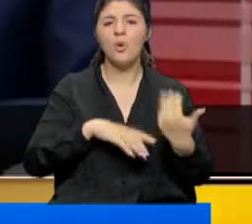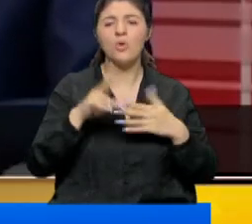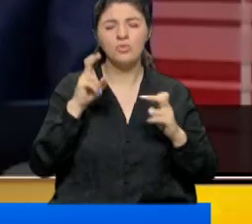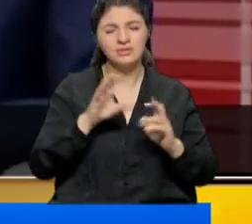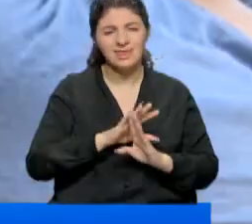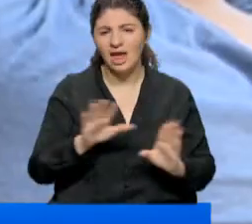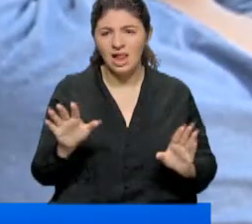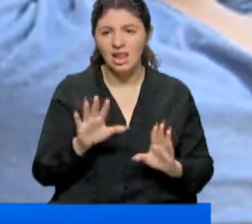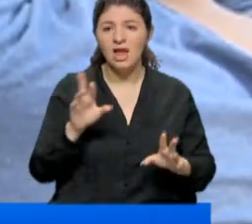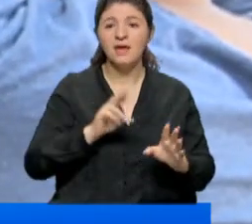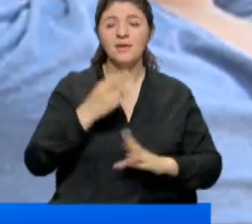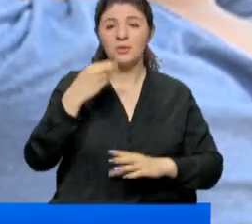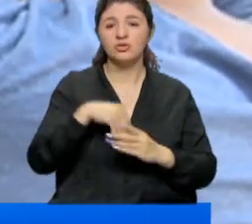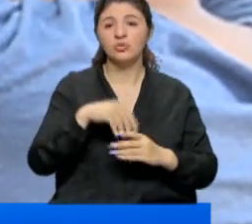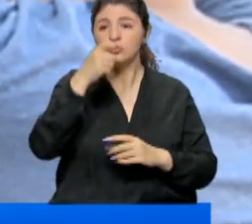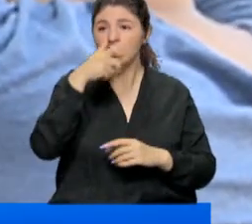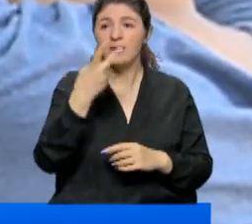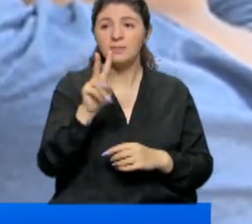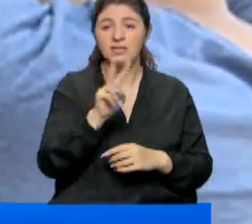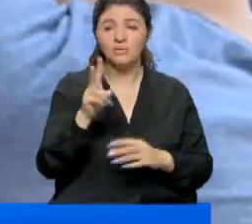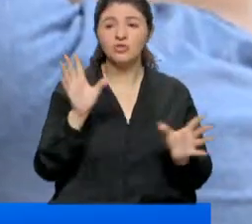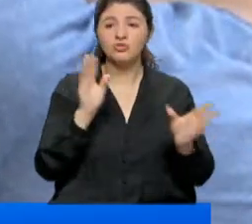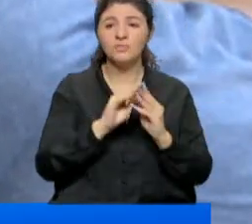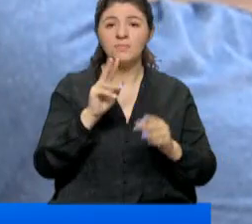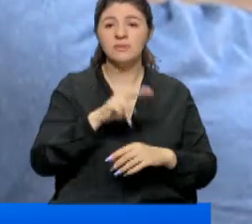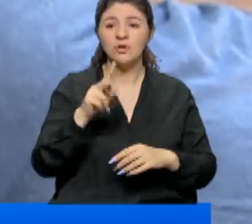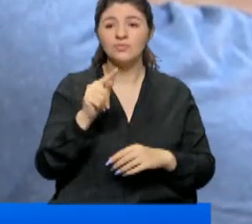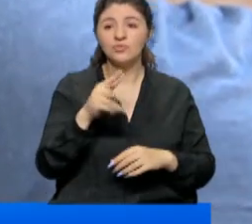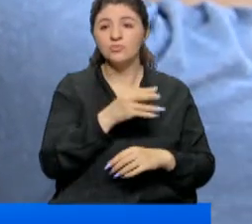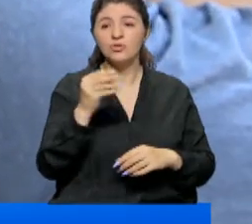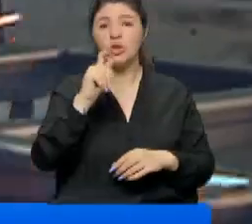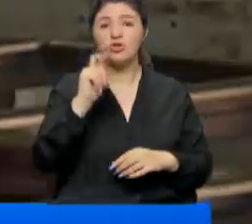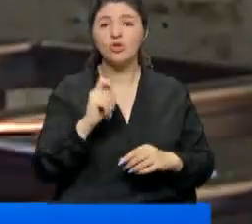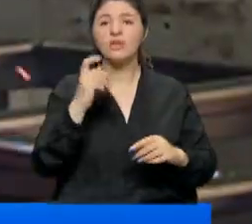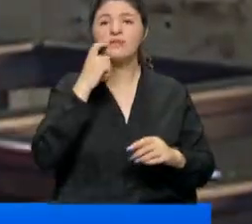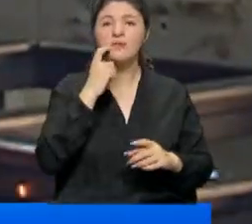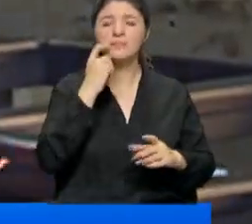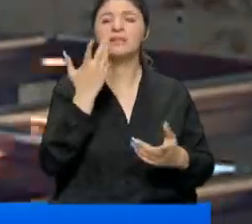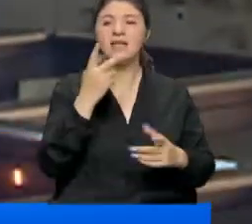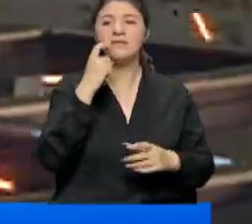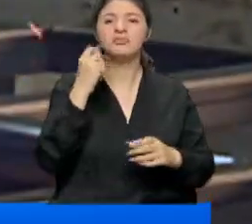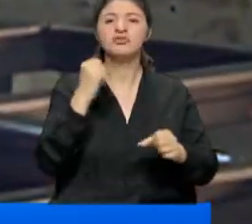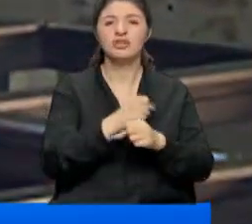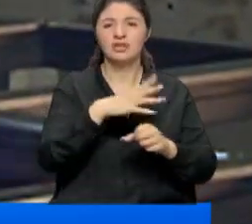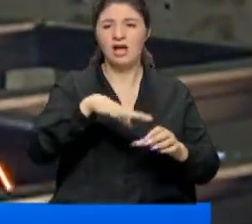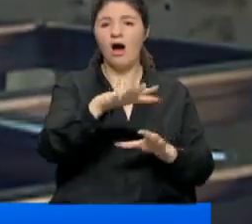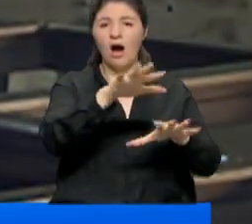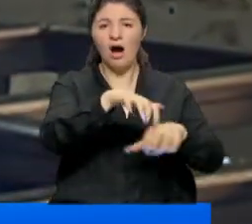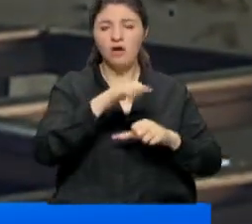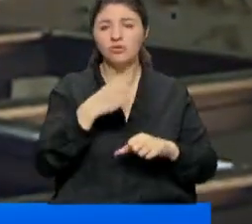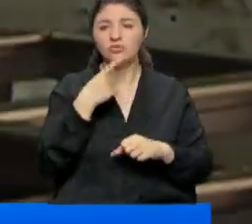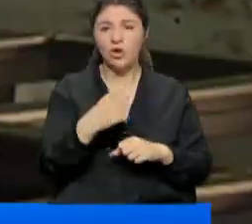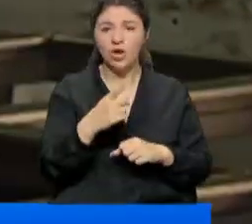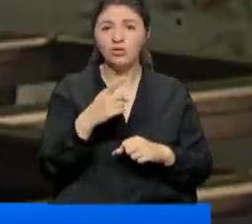bir durum söz konusu değil raporda Türkiye'nin 2020'de toplam 22 buçuk milyon ton hurda metal yani Demir Çelik'i ithal ettiği